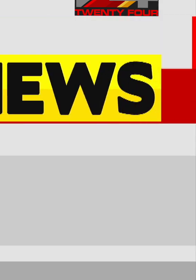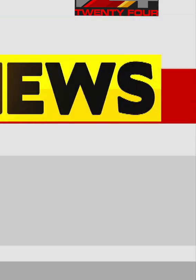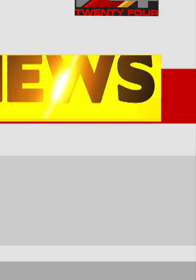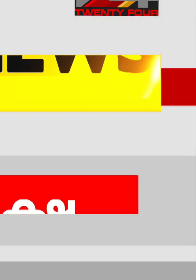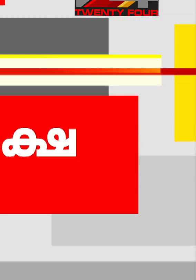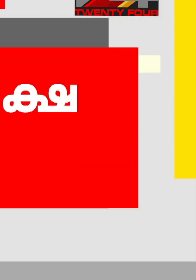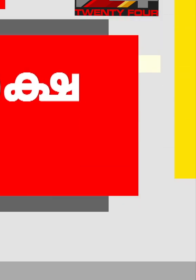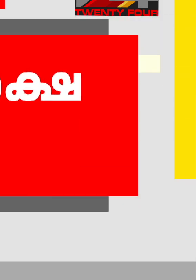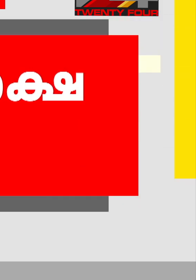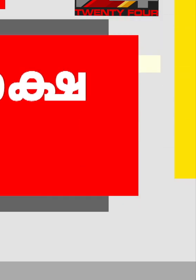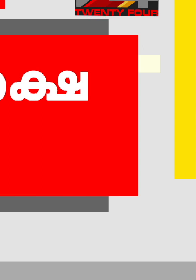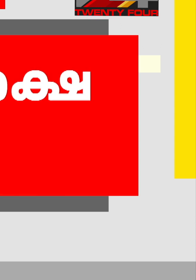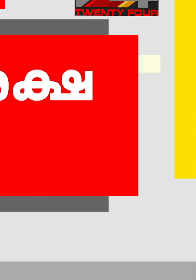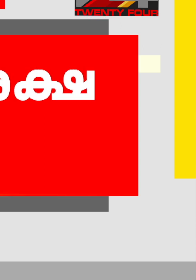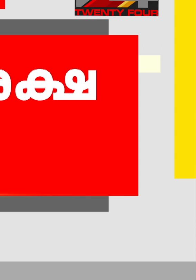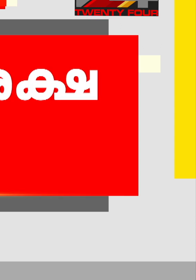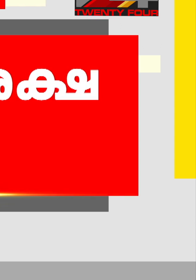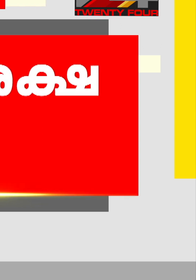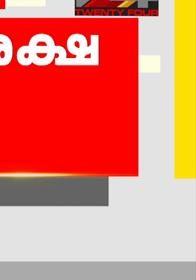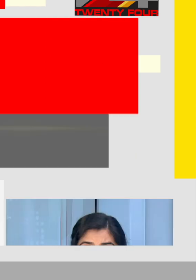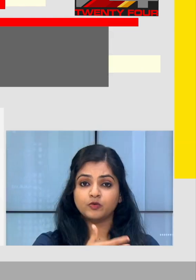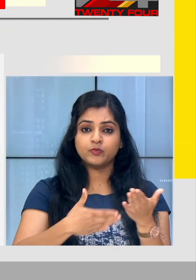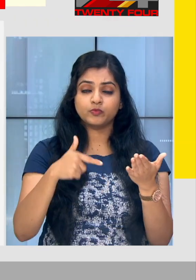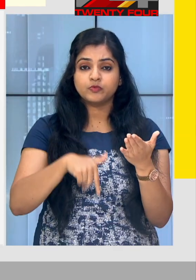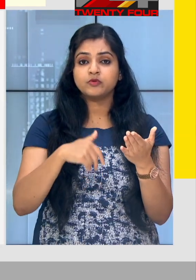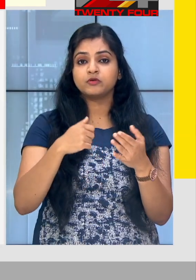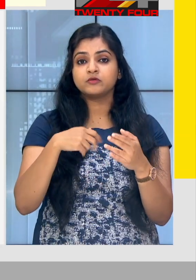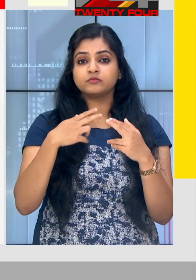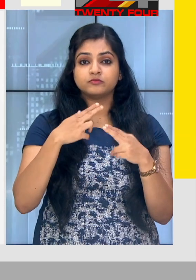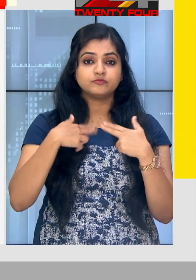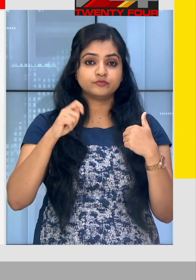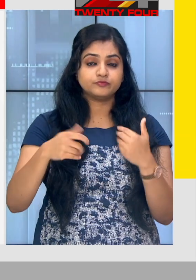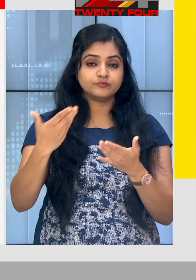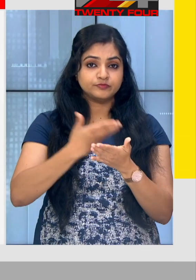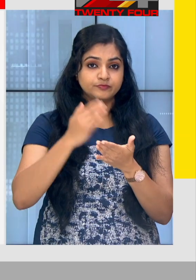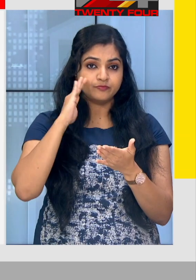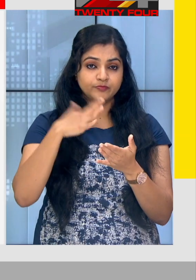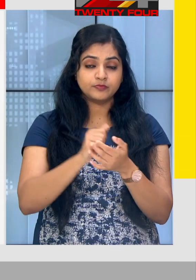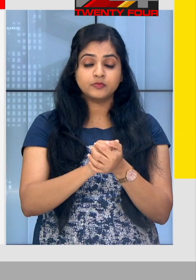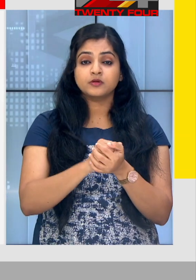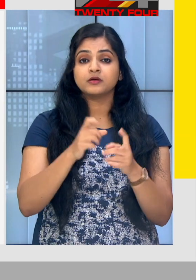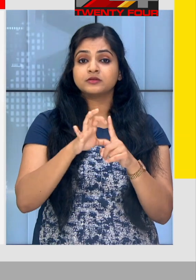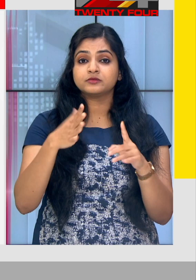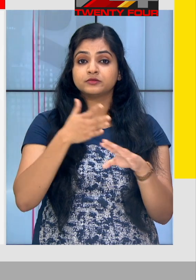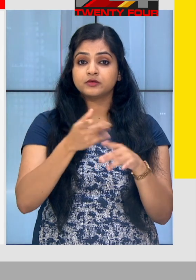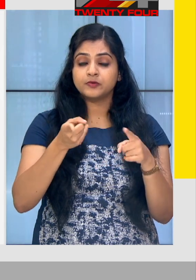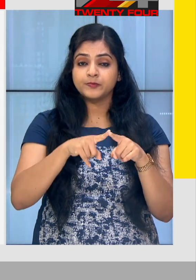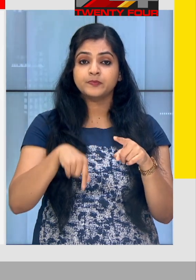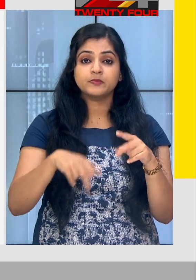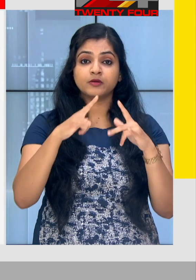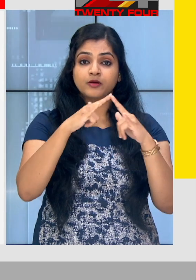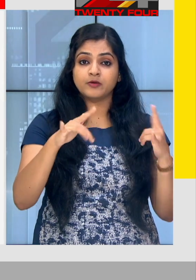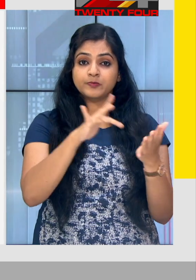റിപ്പോർട്ടാണ് സുപ്രീം കോടതി പരിഗണിച്ചത്. തൽസ്ഥിതി റിപ്പോർട്ടിൽ ഈ ദുരിതാശ്വാസ കേന്ദ്രങ്ങളിൽ കഴിയുന്നവർക്ക് ആവശ്യമായിട്ടുള്ള ഭക്ഷണ